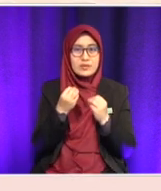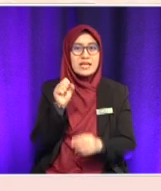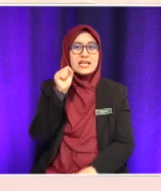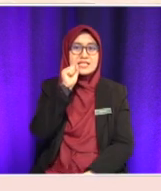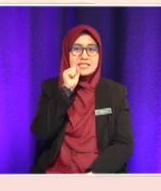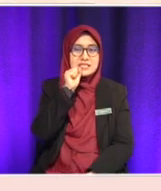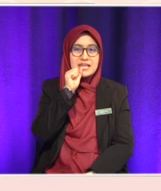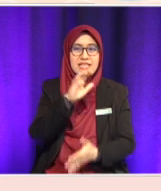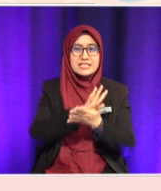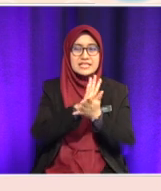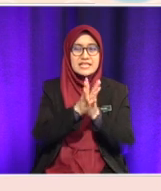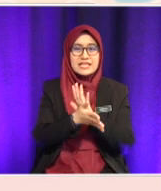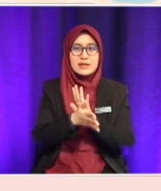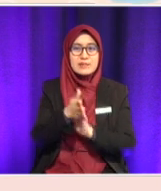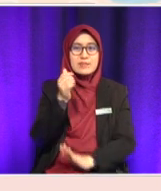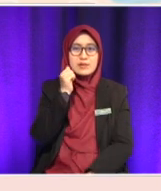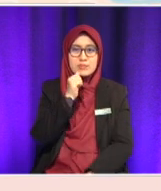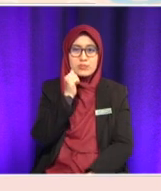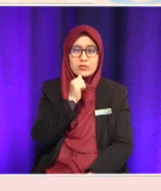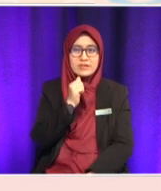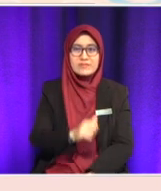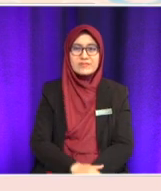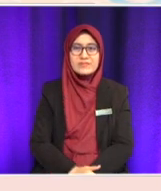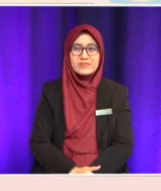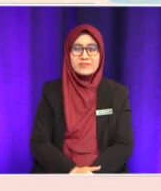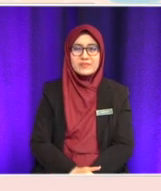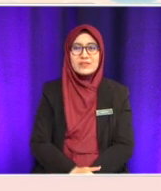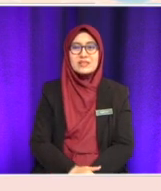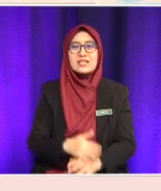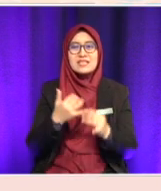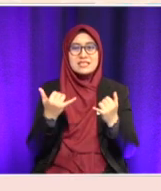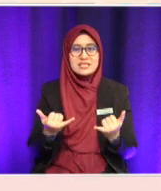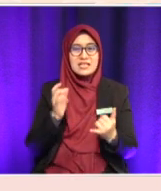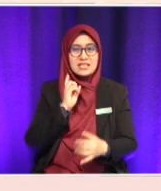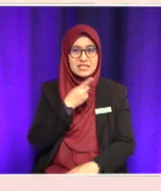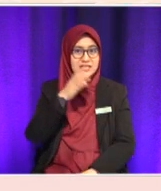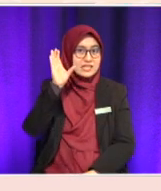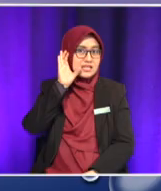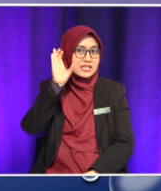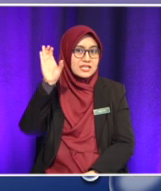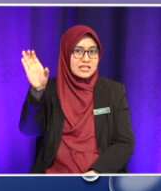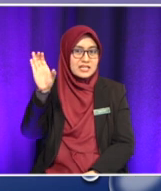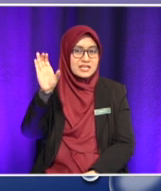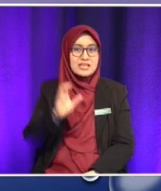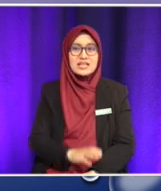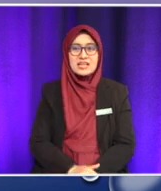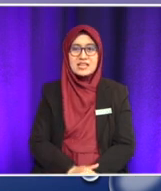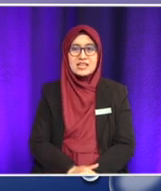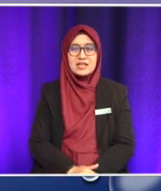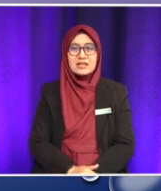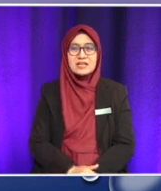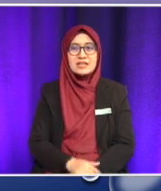semangat saya Oke kalau begitu mari kita dengar situasi tersebut populer mereka bagaimana